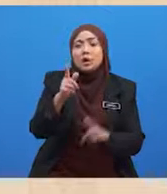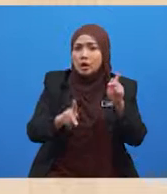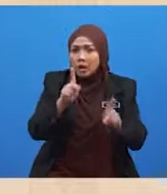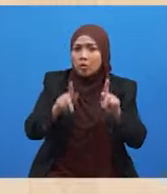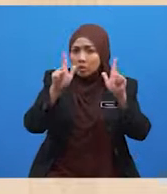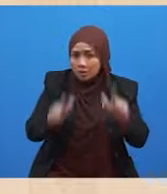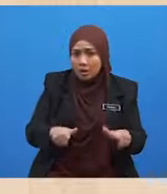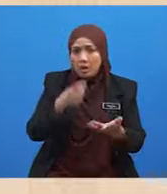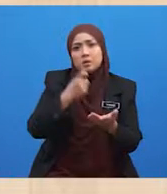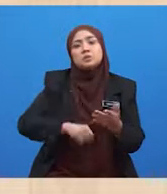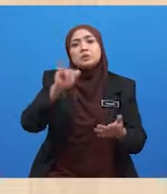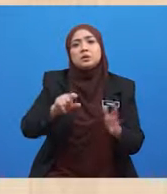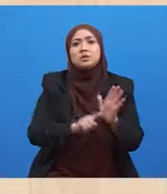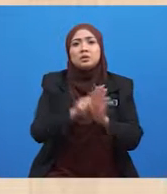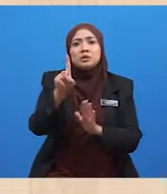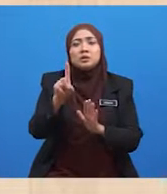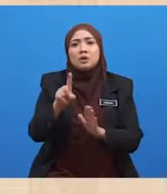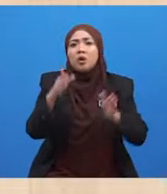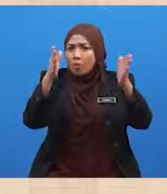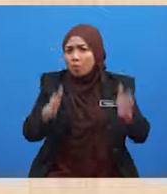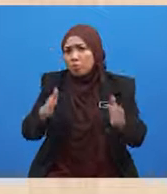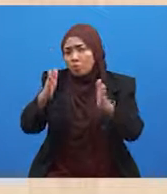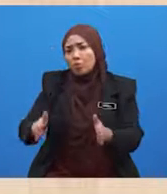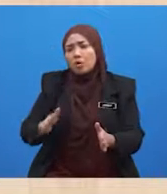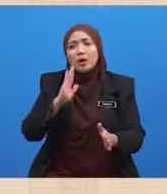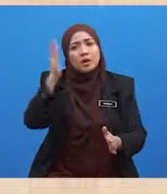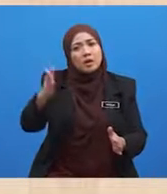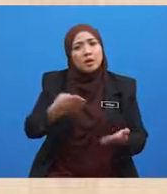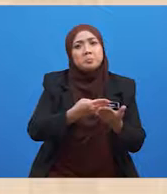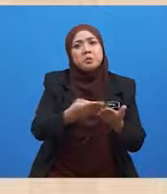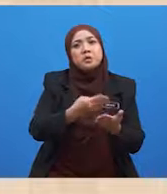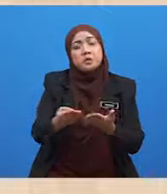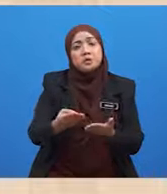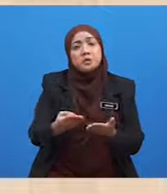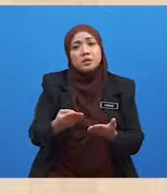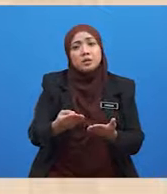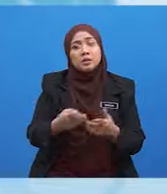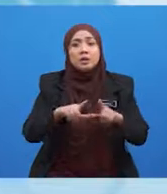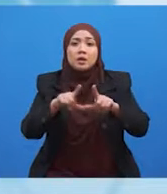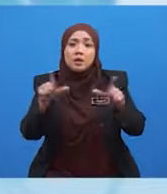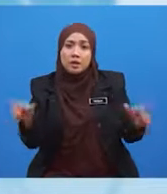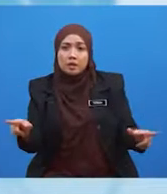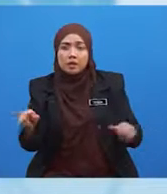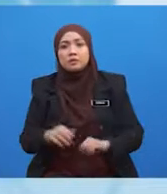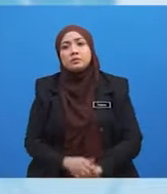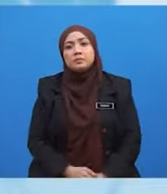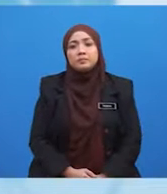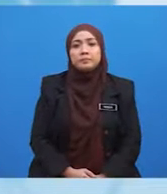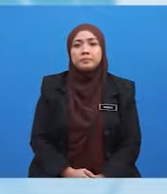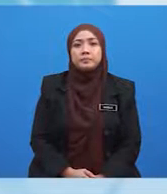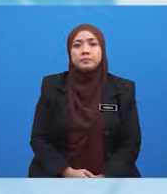meletakkan HG yang tinggi pelanggan-pelanggan akan beralih kepada pengelola pakaian yang lain Baiklah pajak-pajak